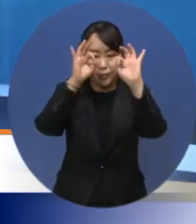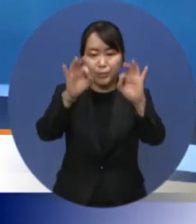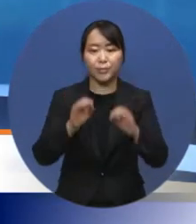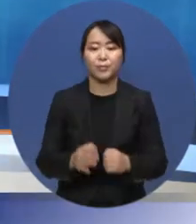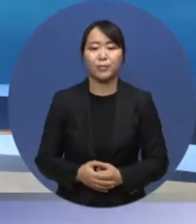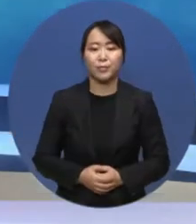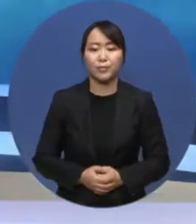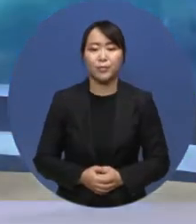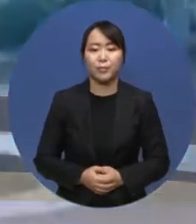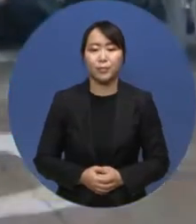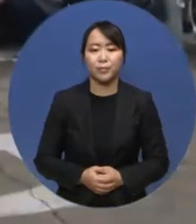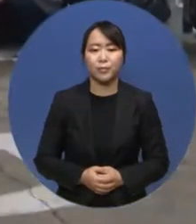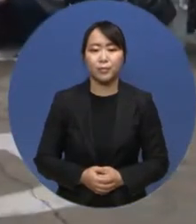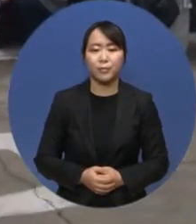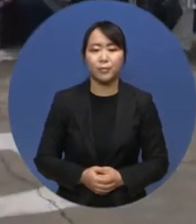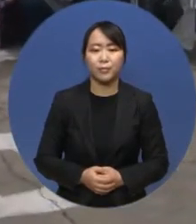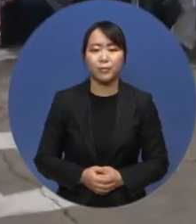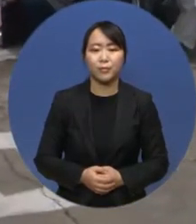만나봤습니다.